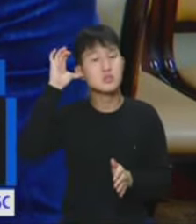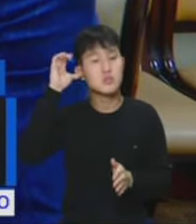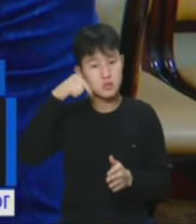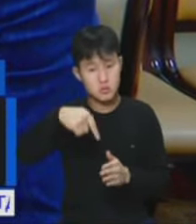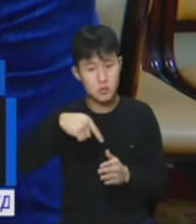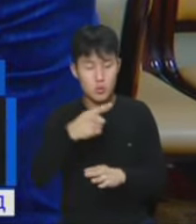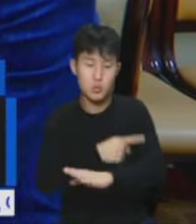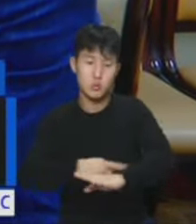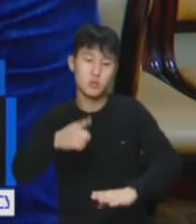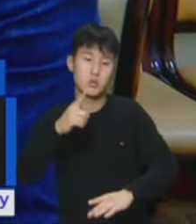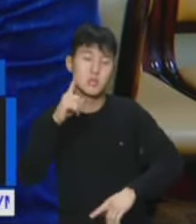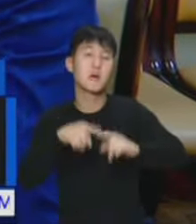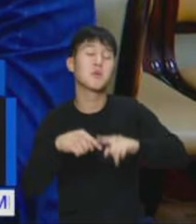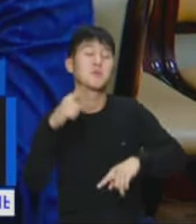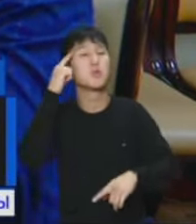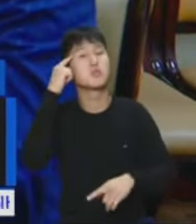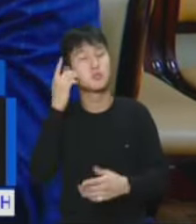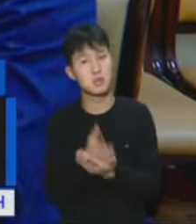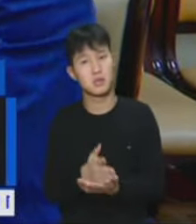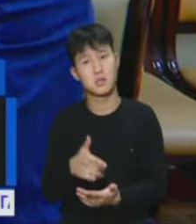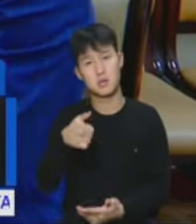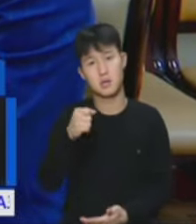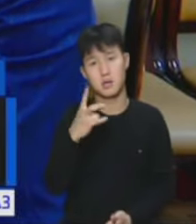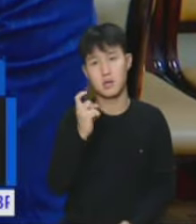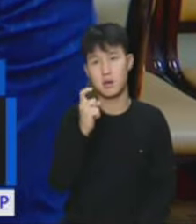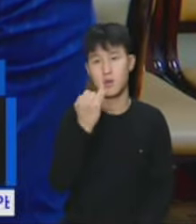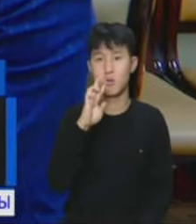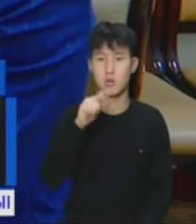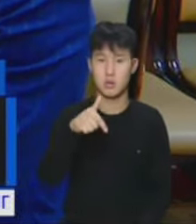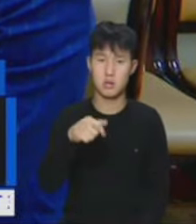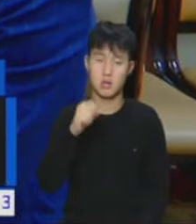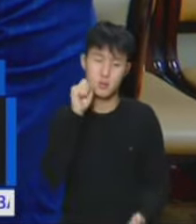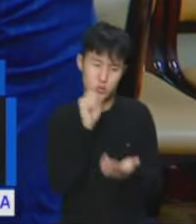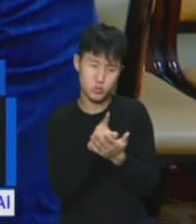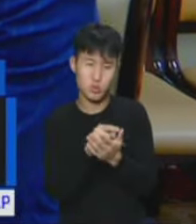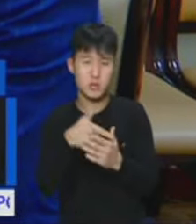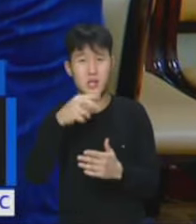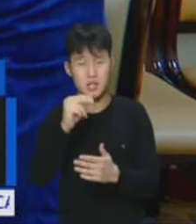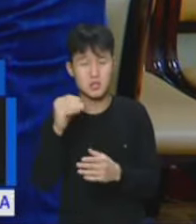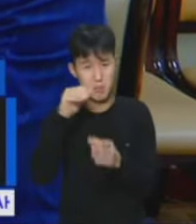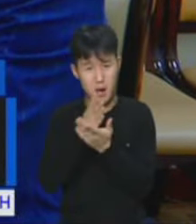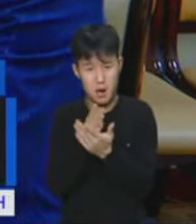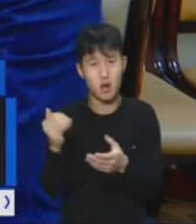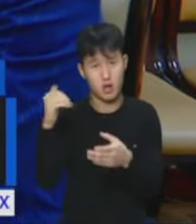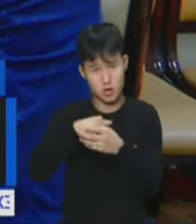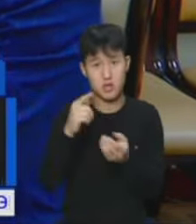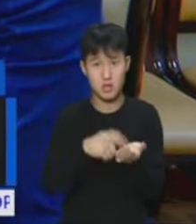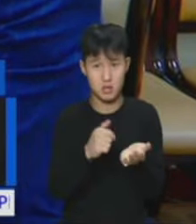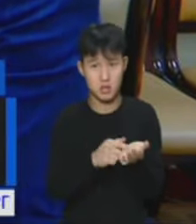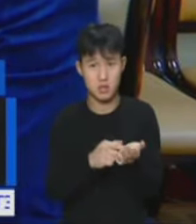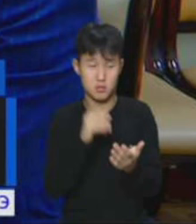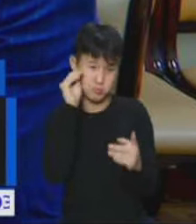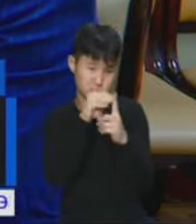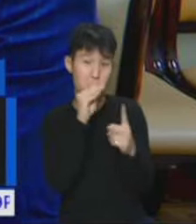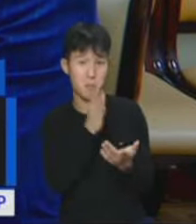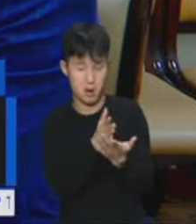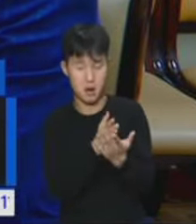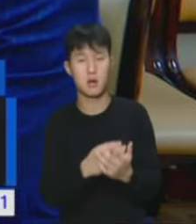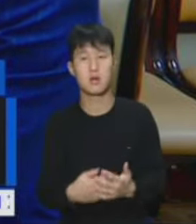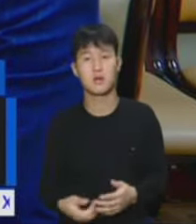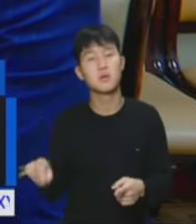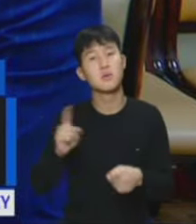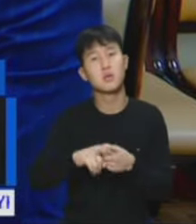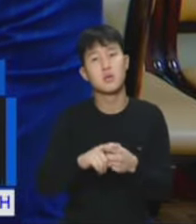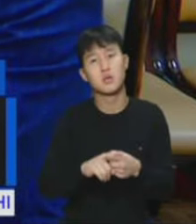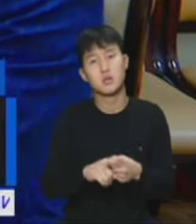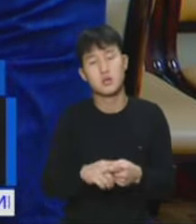үр дүн гэрн таа юу гэж ярьж байна. За мэдээж ган хуйгийг одоо гол гэрч учраас оролцуулах шаардлагыг бол хаана тавьж байгаа шиг байна. Дээр нь бол нэлээ